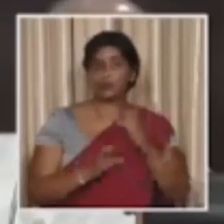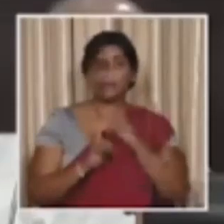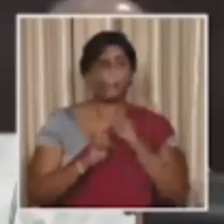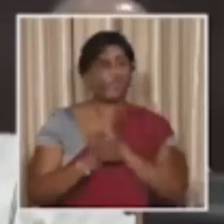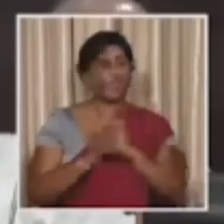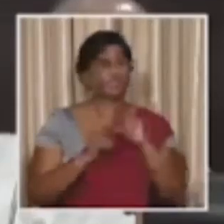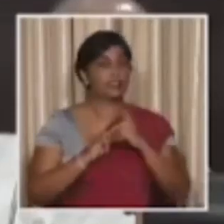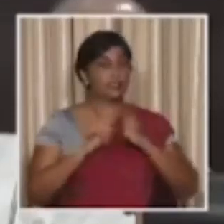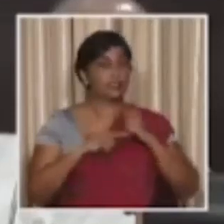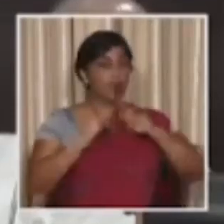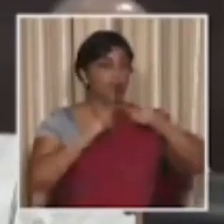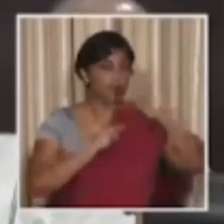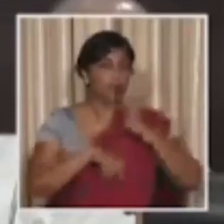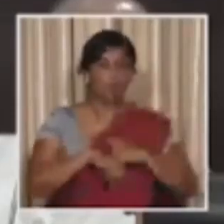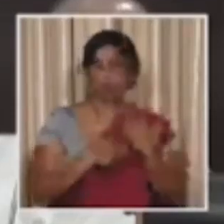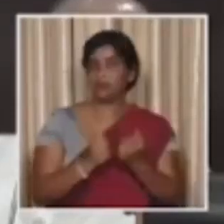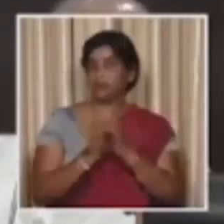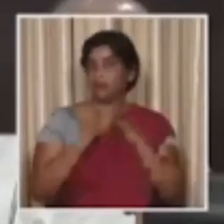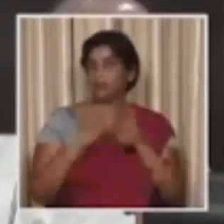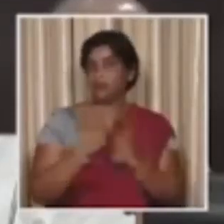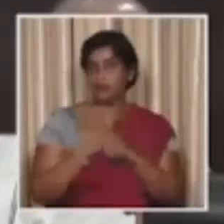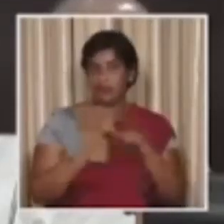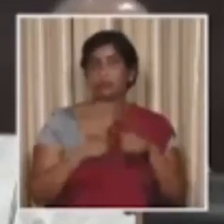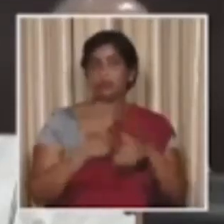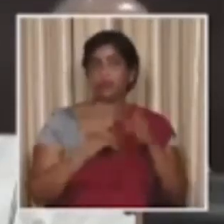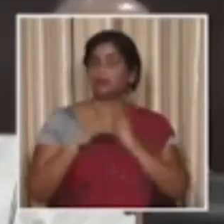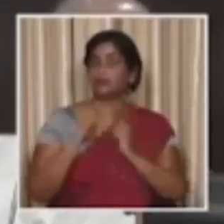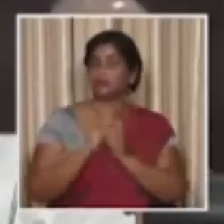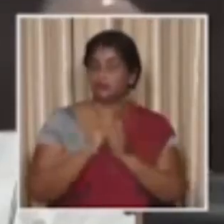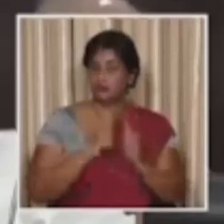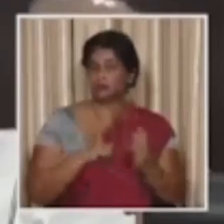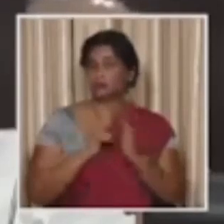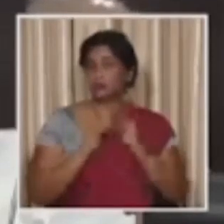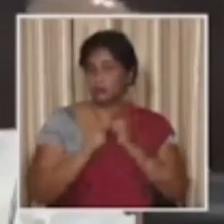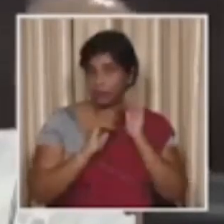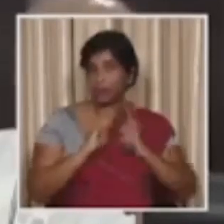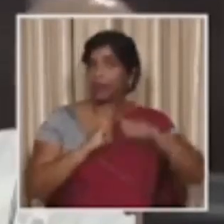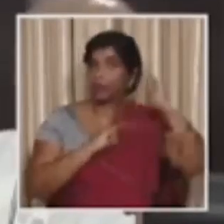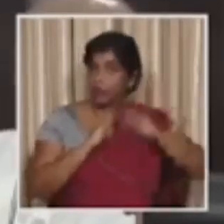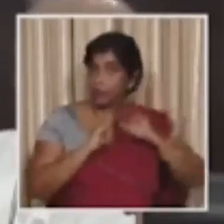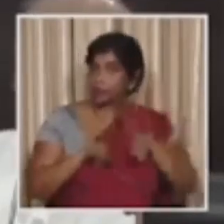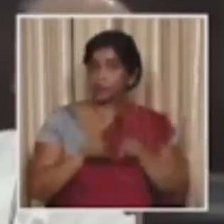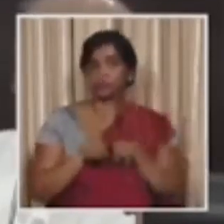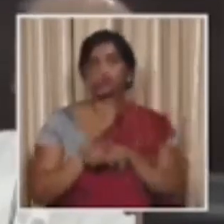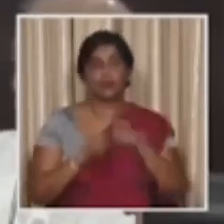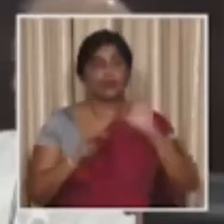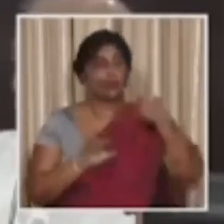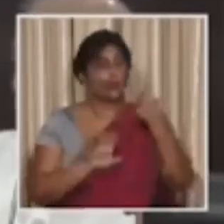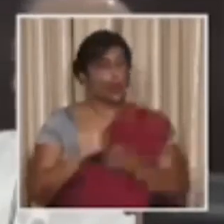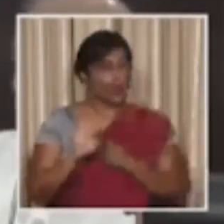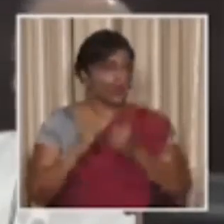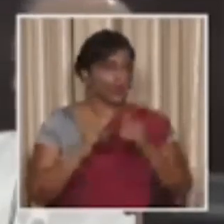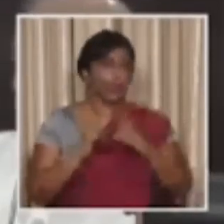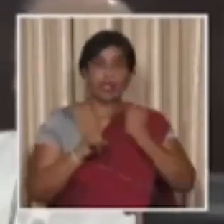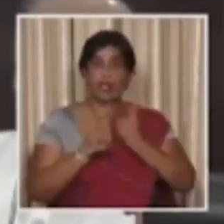පස්තාත් උපාධි අවස්ථා පුළුල් කිරීමේ යෝජනා අප ඉදිරිපත් කළා දැනට එම වැඩපිළිවෙල ක්‍රියාත්මක වන විශ්වවිද්‍යාලයන්ට අමතරව ලබන වසරේ